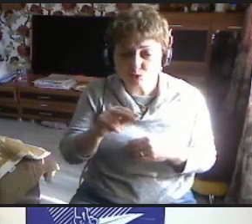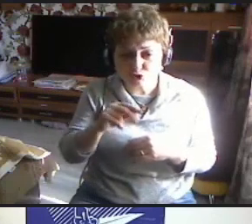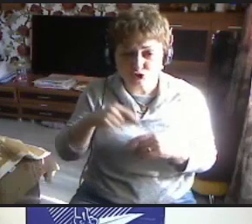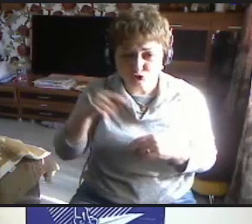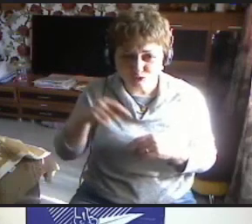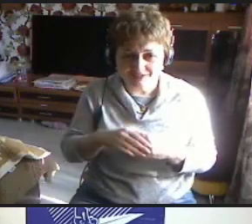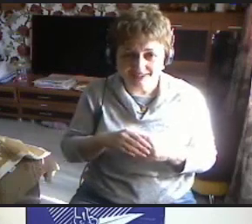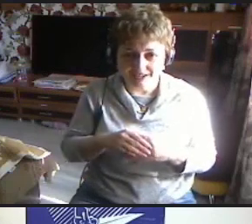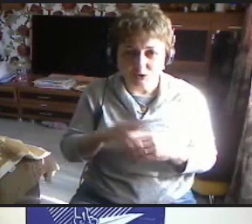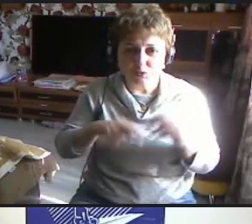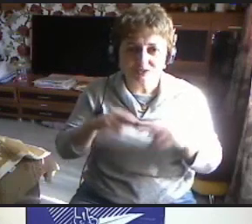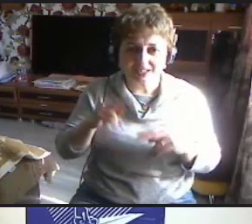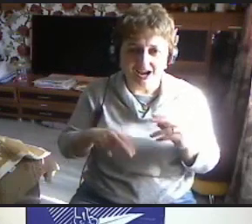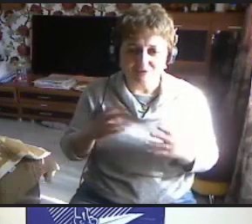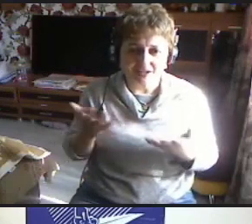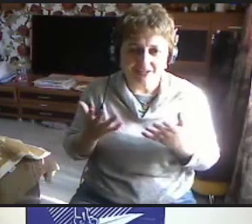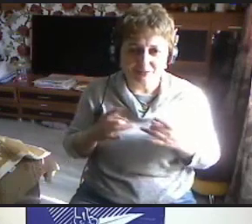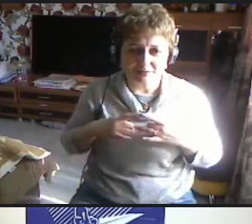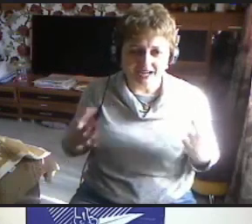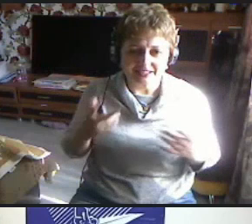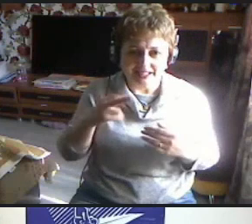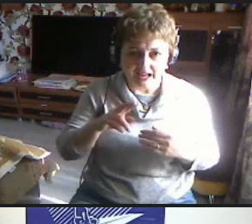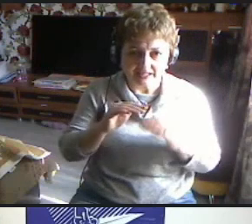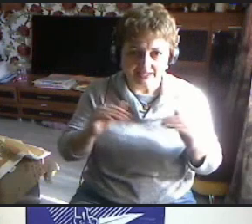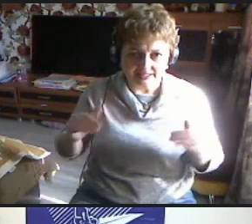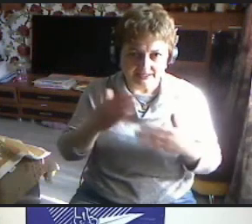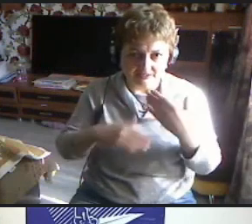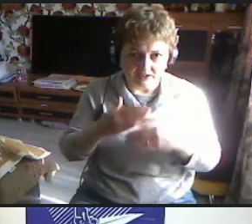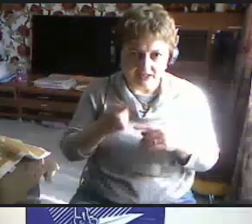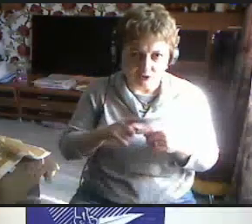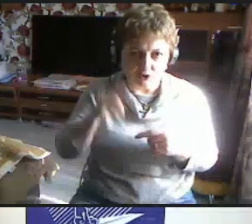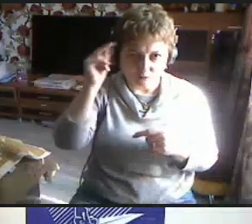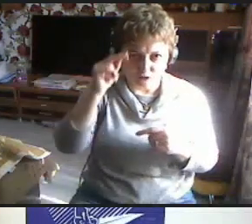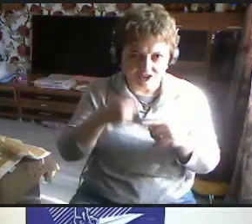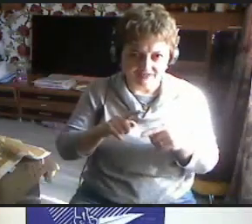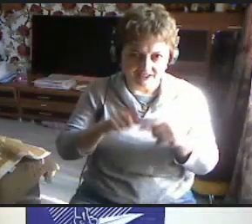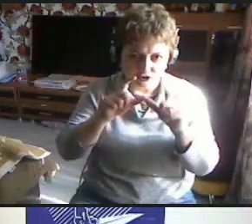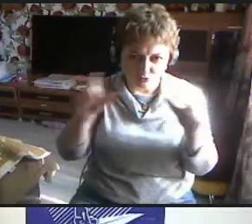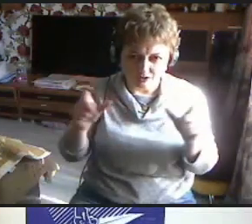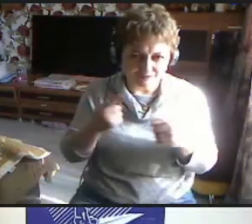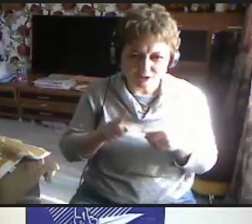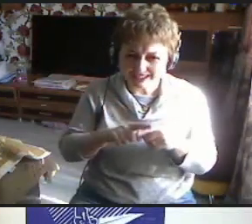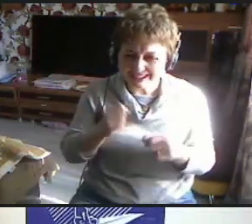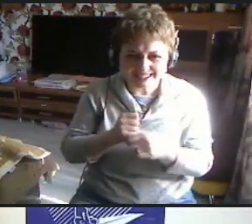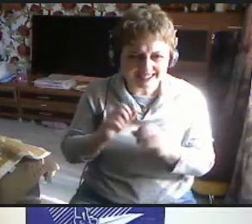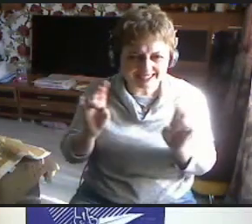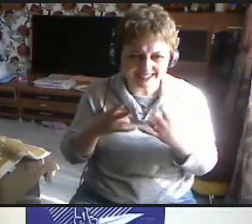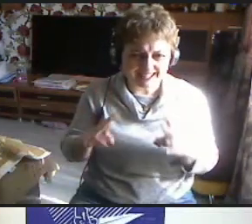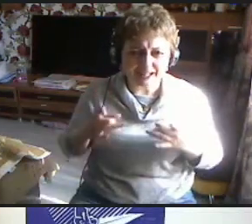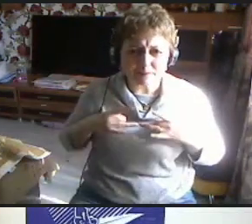устраивают некие праздники для детей с инвалидностью, которые обучаются в этой школе. Вот этого не надо. Праздник для всех.